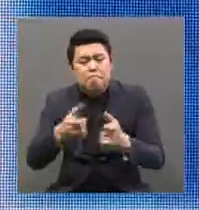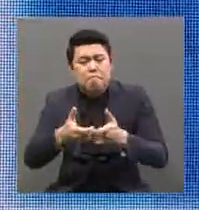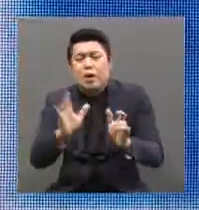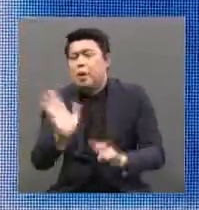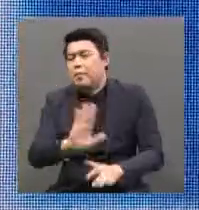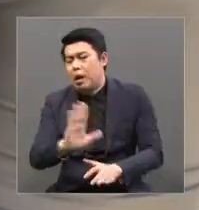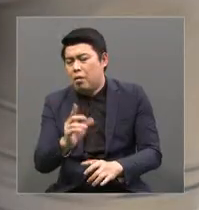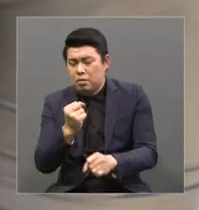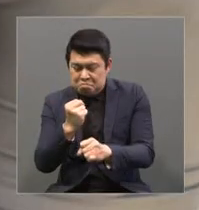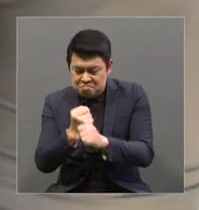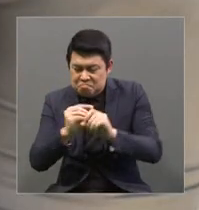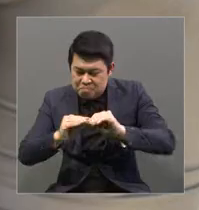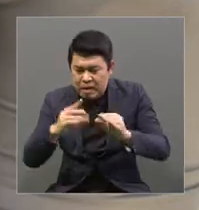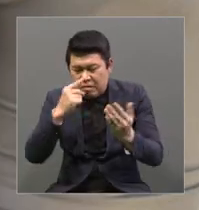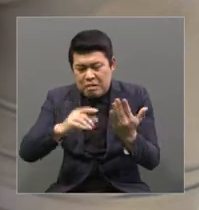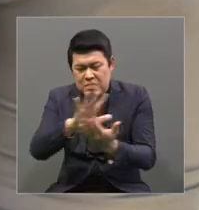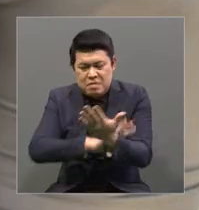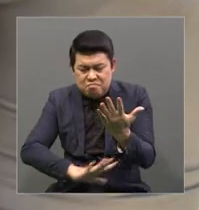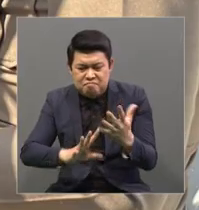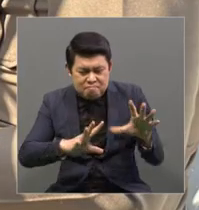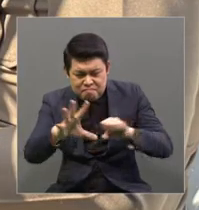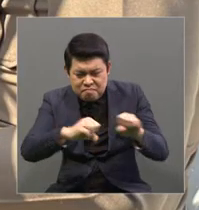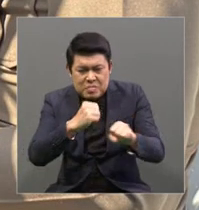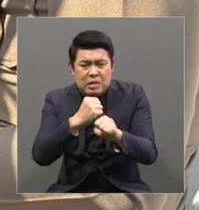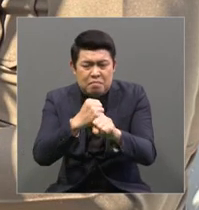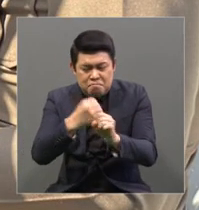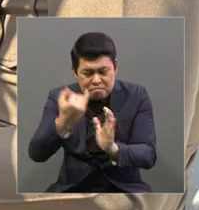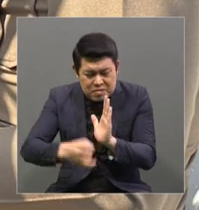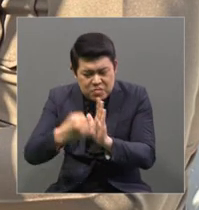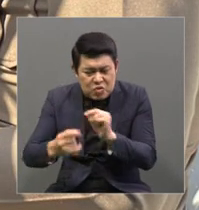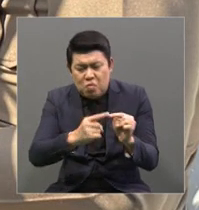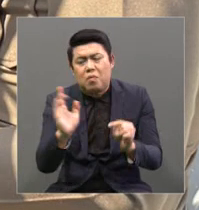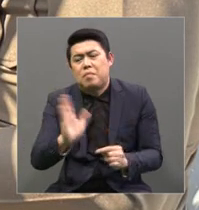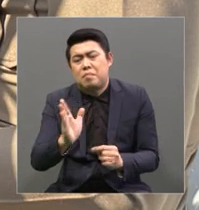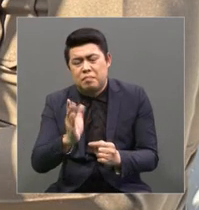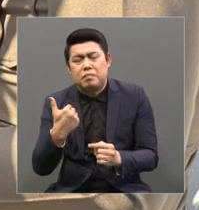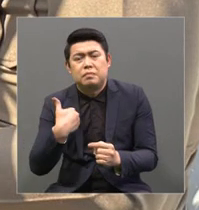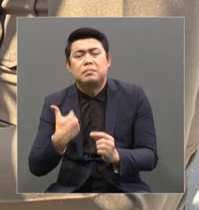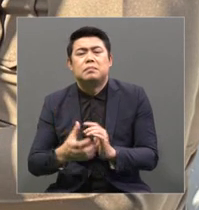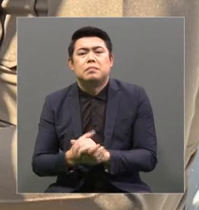อยให้อาชญากรเหล่านี้เนี่ยเข้ามาใช้ประเทศไทยเป็นฐานการกระทำความผิดค่ะ